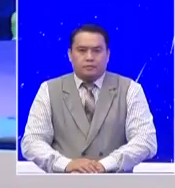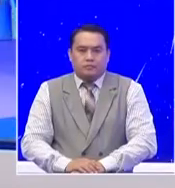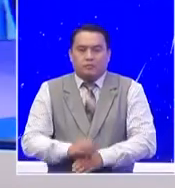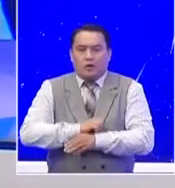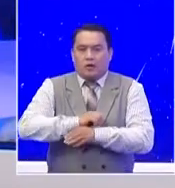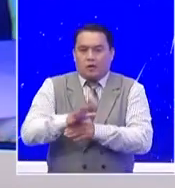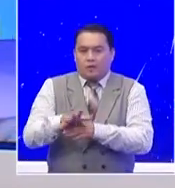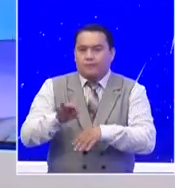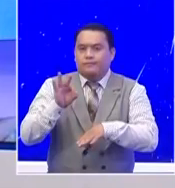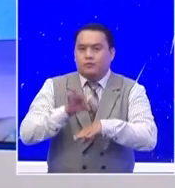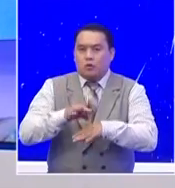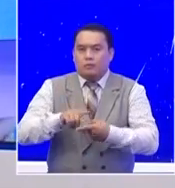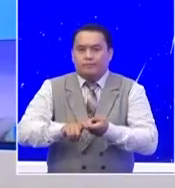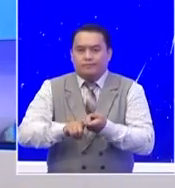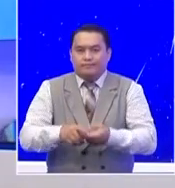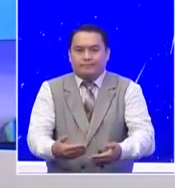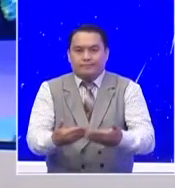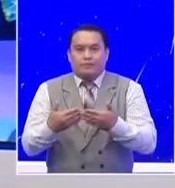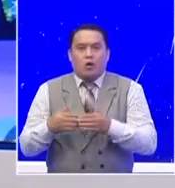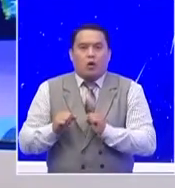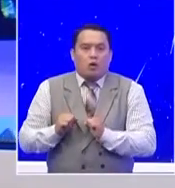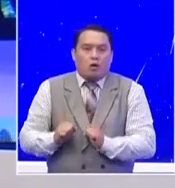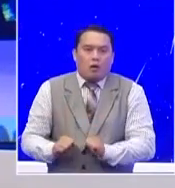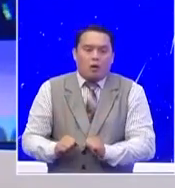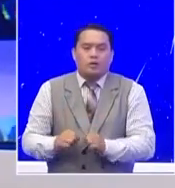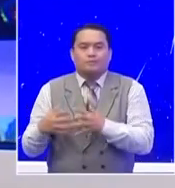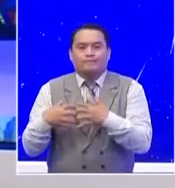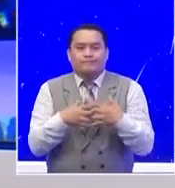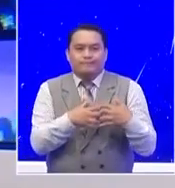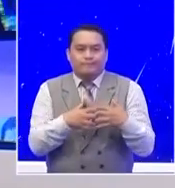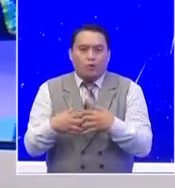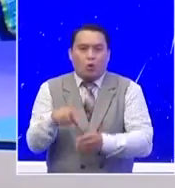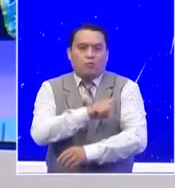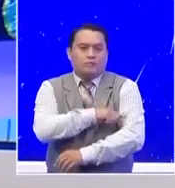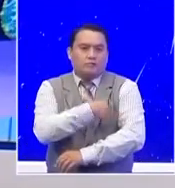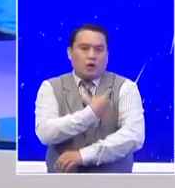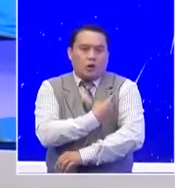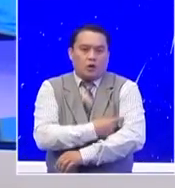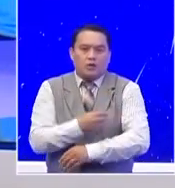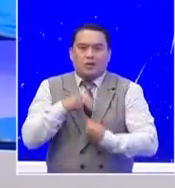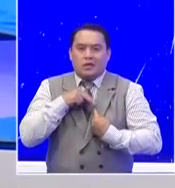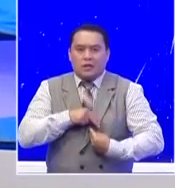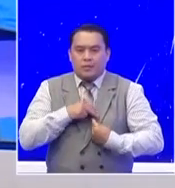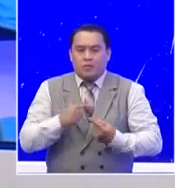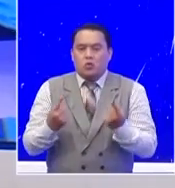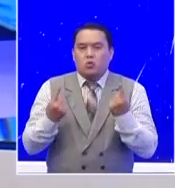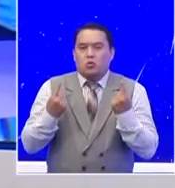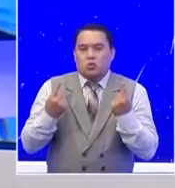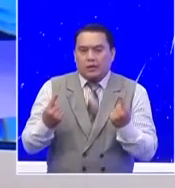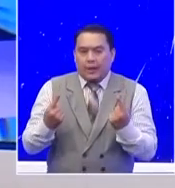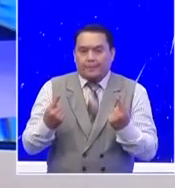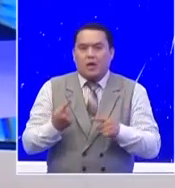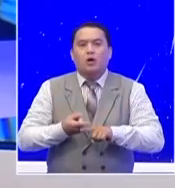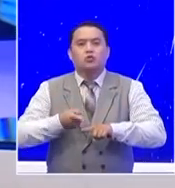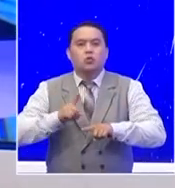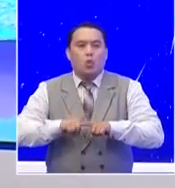Корона індетпен күресте адам жанына араша түсіп, алдыңғы шепте жүрген ақ халатты абзал жандардың еңбегі өлшеусіз. Өкінішке